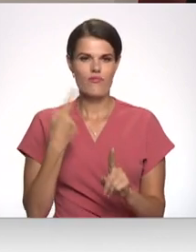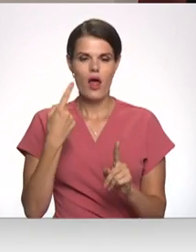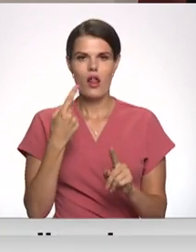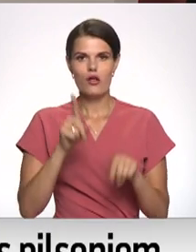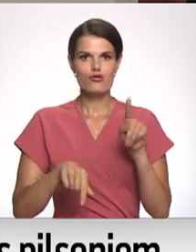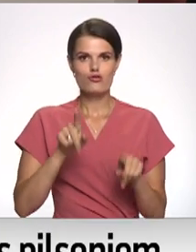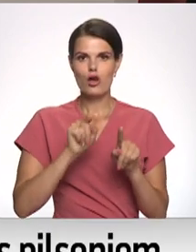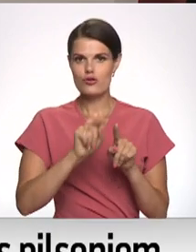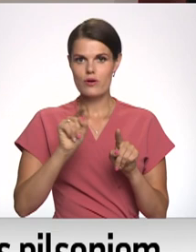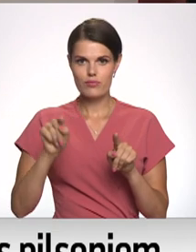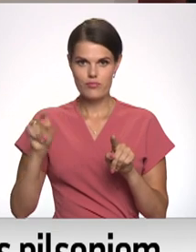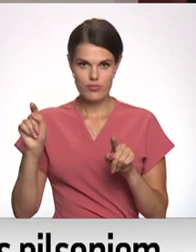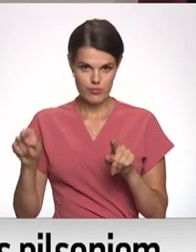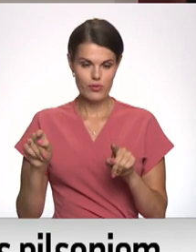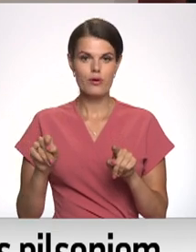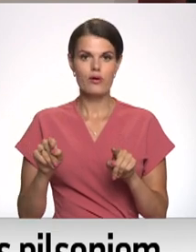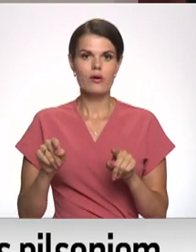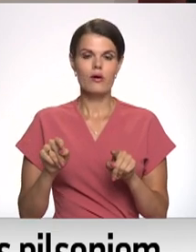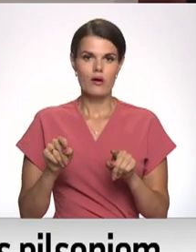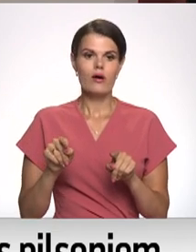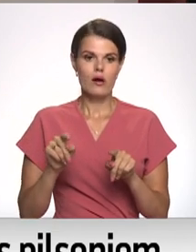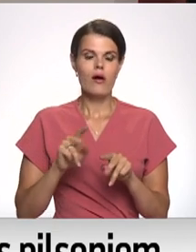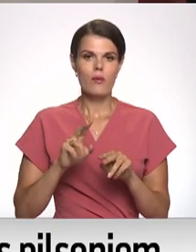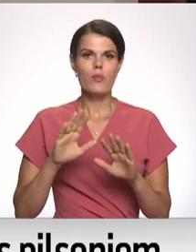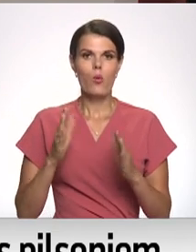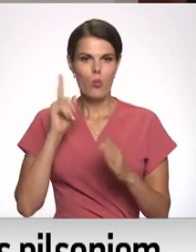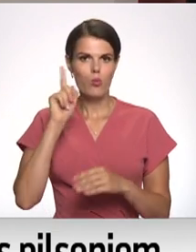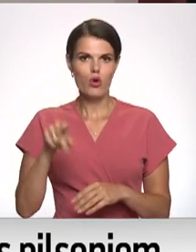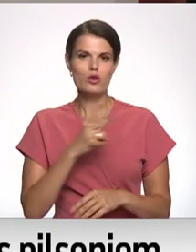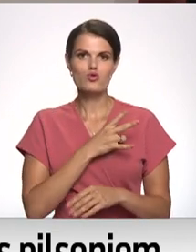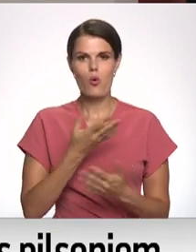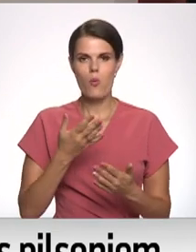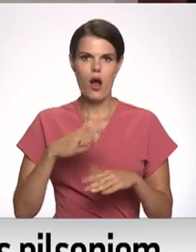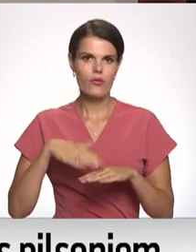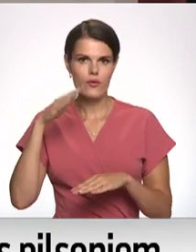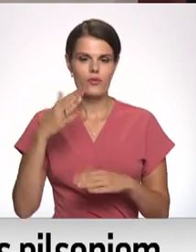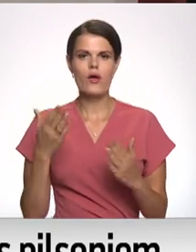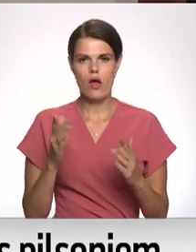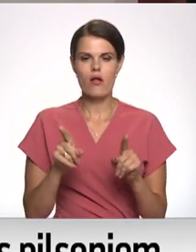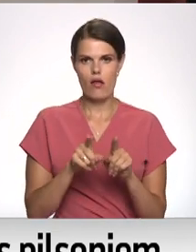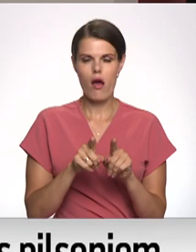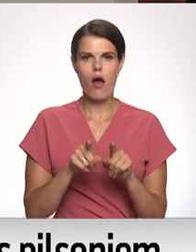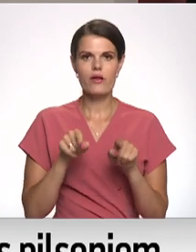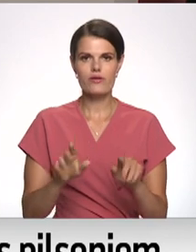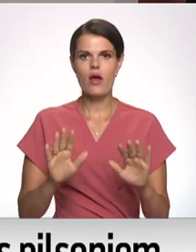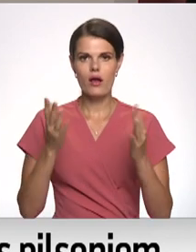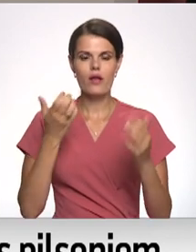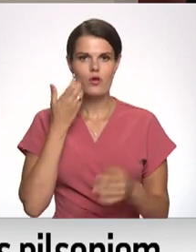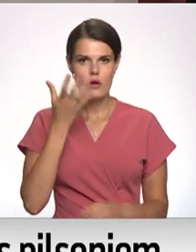pāris pozīcijas, kuras var pieminēt. Un, protams, humāna apstākļa dēļ arī būs tie gadījumi, kad